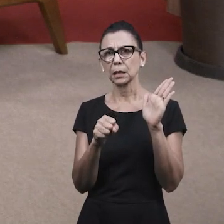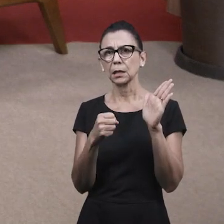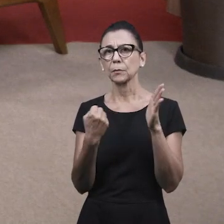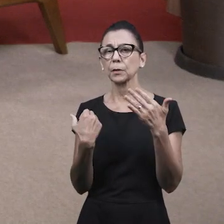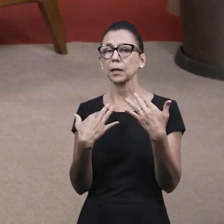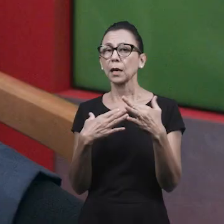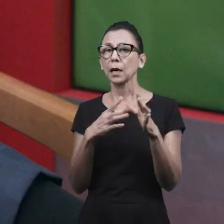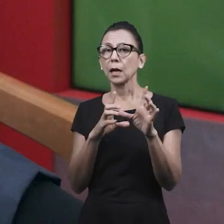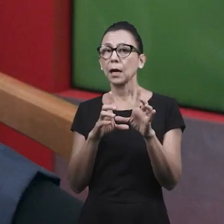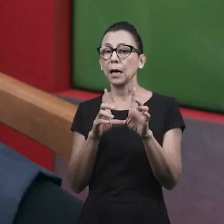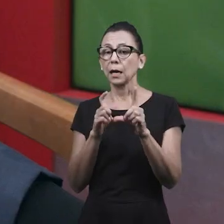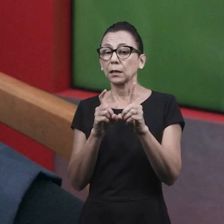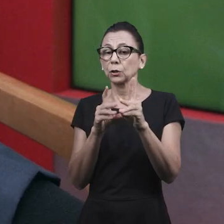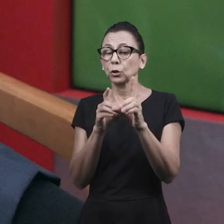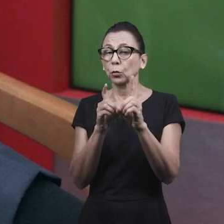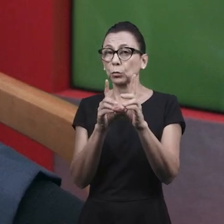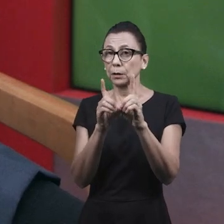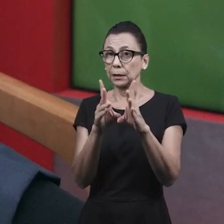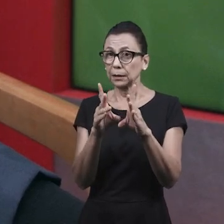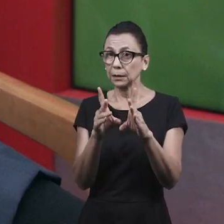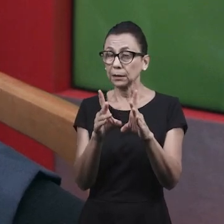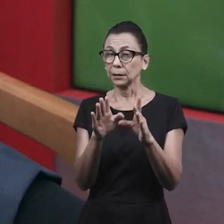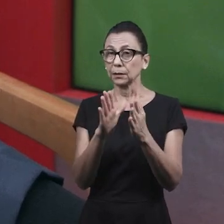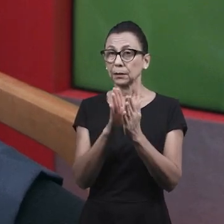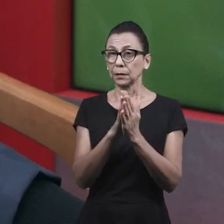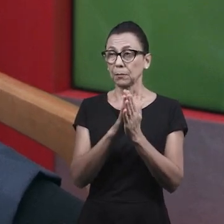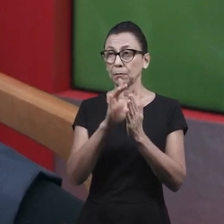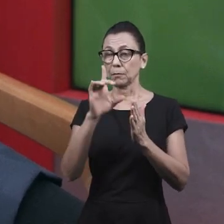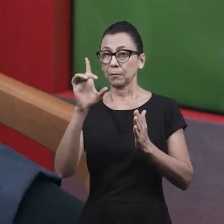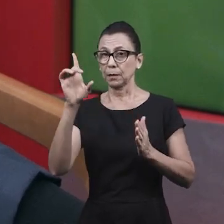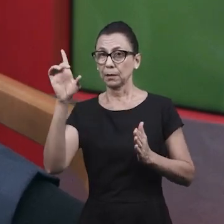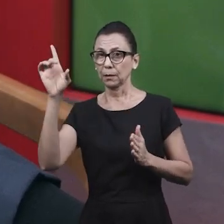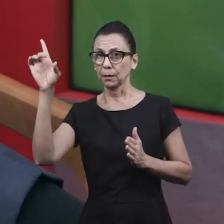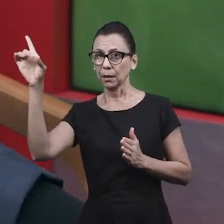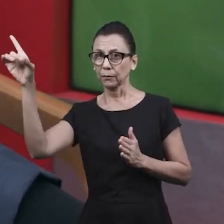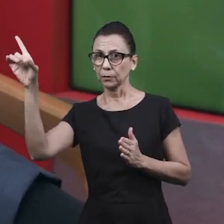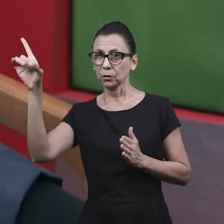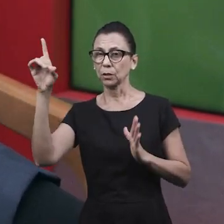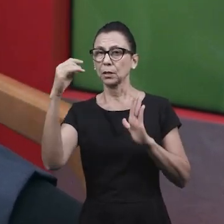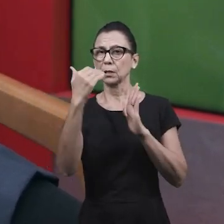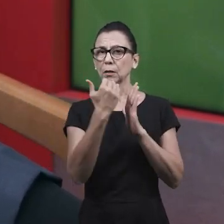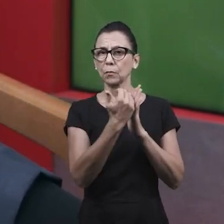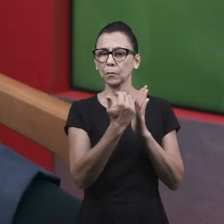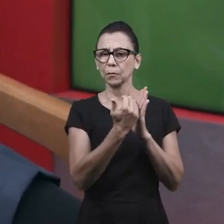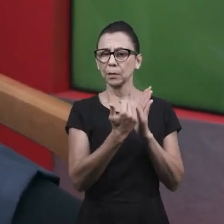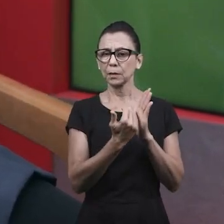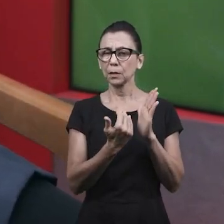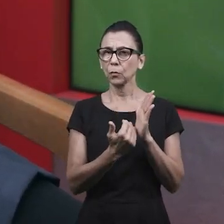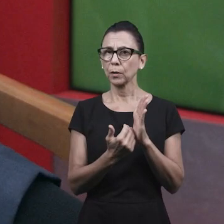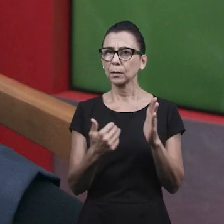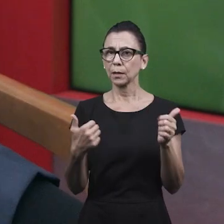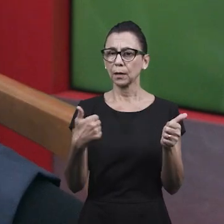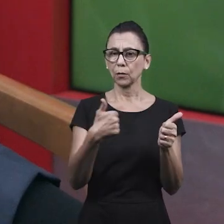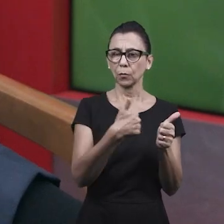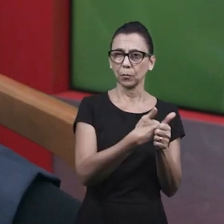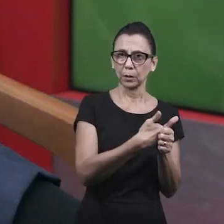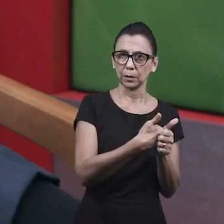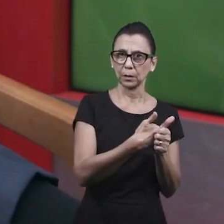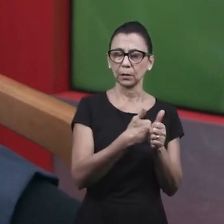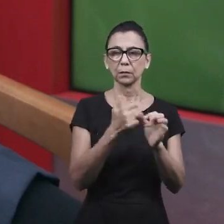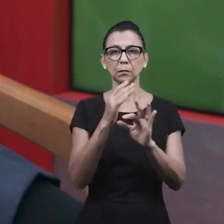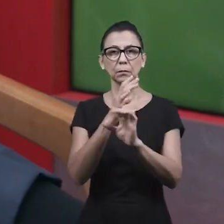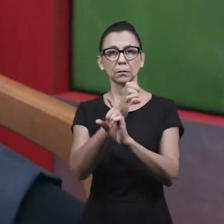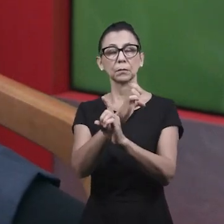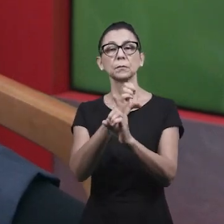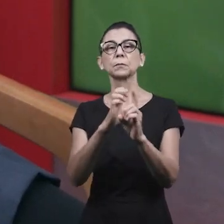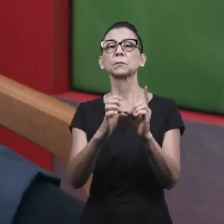séquence, parce qu'en effet, il y a de la doctrine, de l'enseignement, de la parole de Dieu, dans